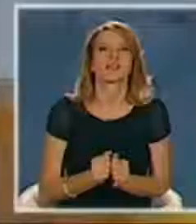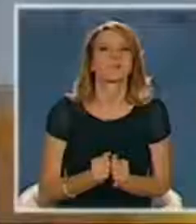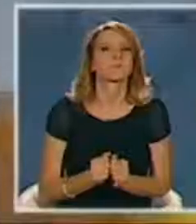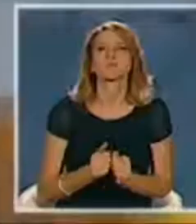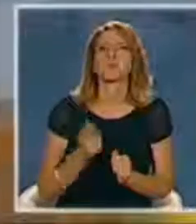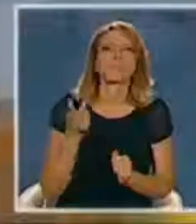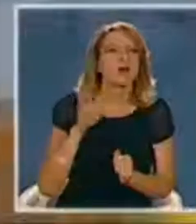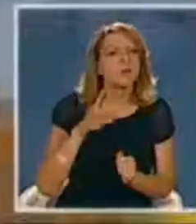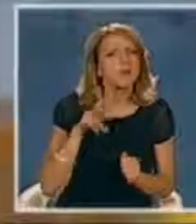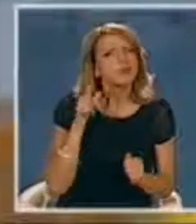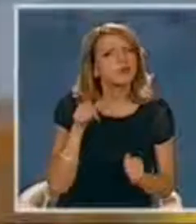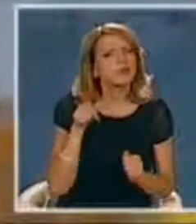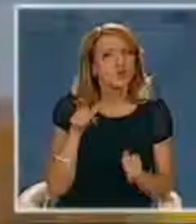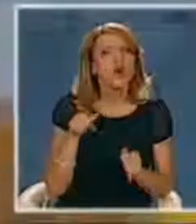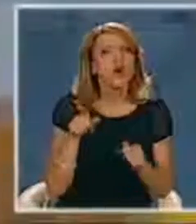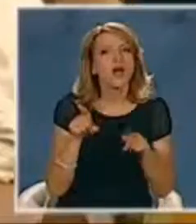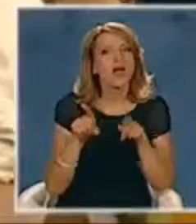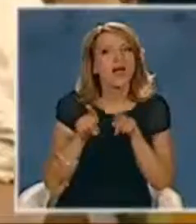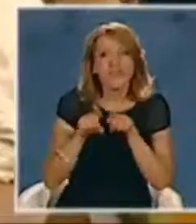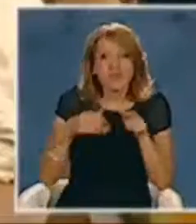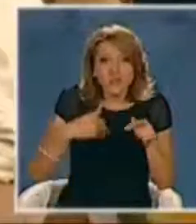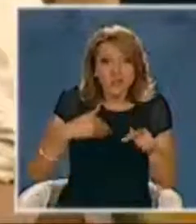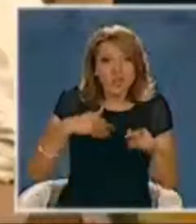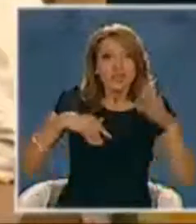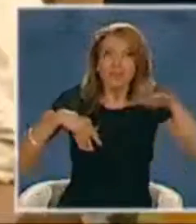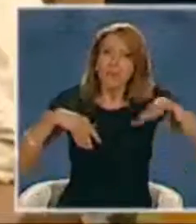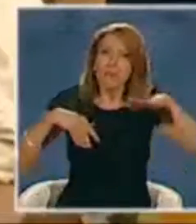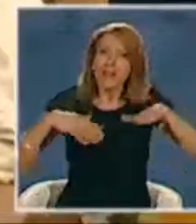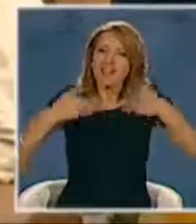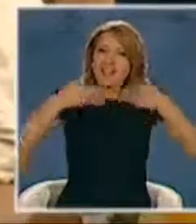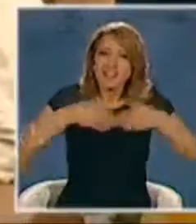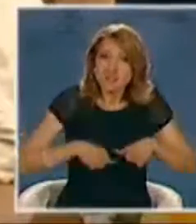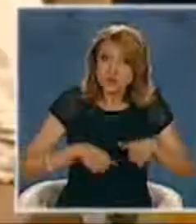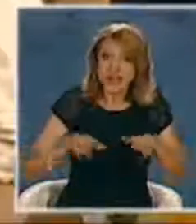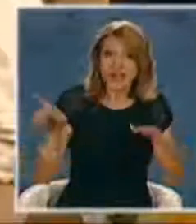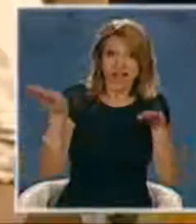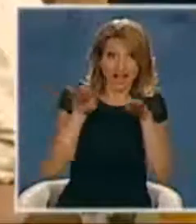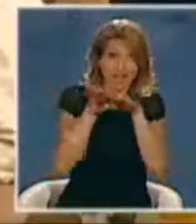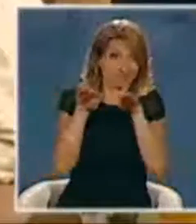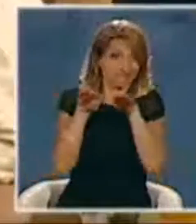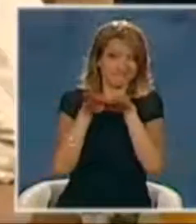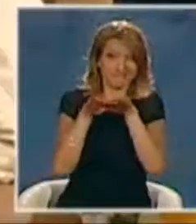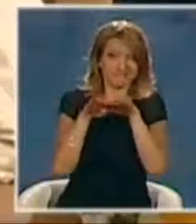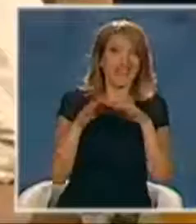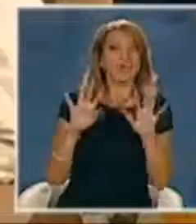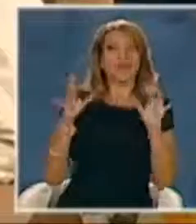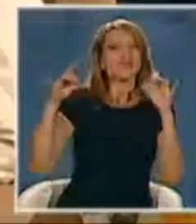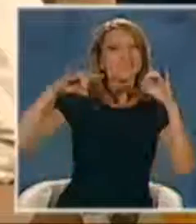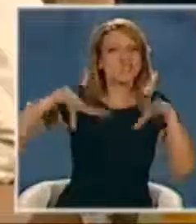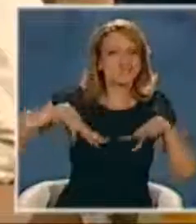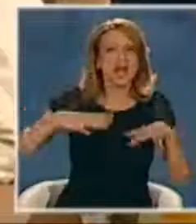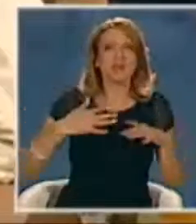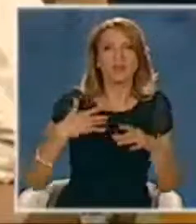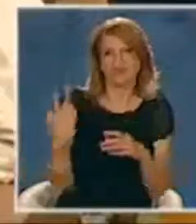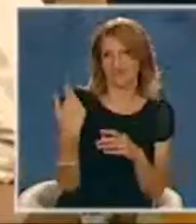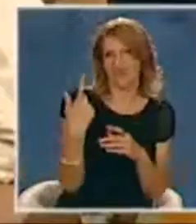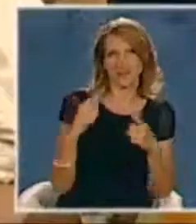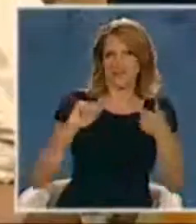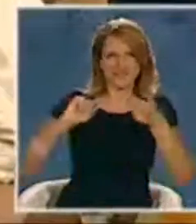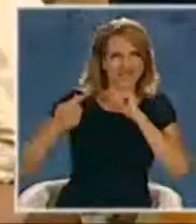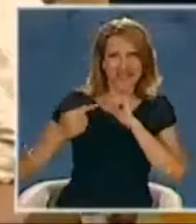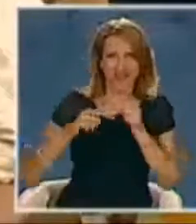Ами, между другото, това е колкото малко на дъщеря. И в началото, когато се опитаха медиите да наскарат нас